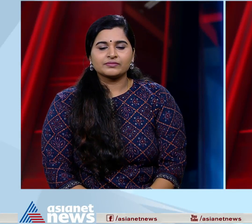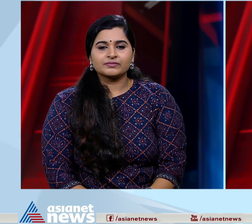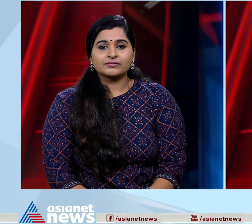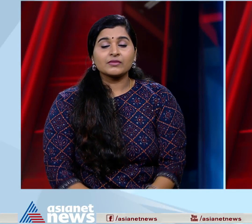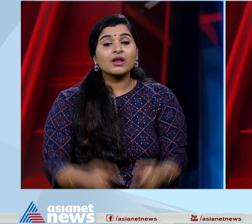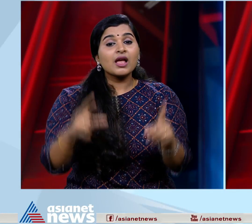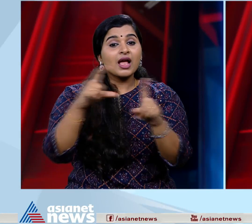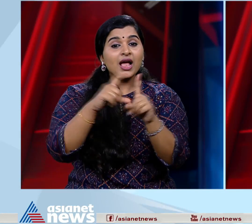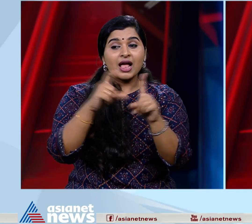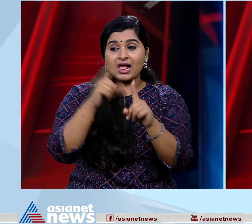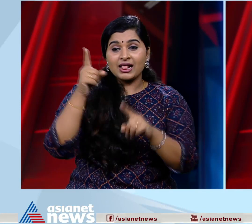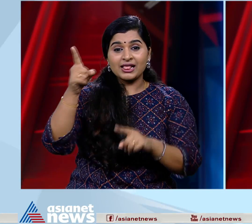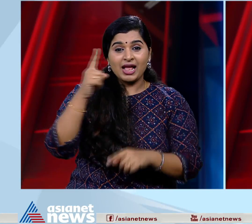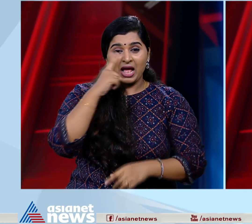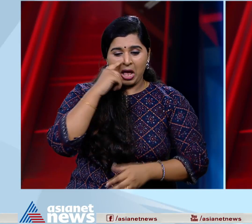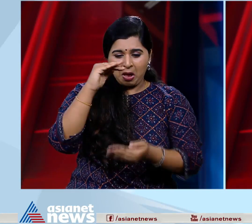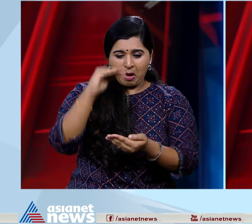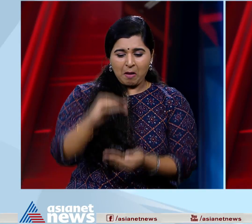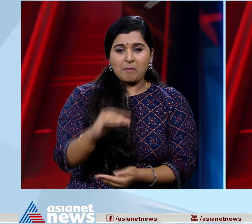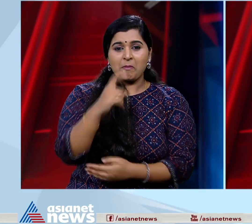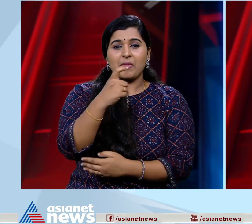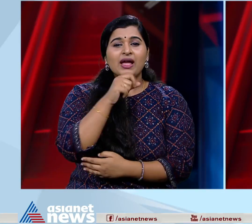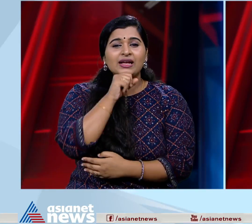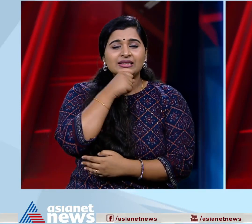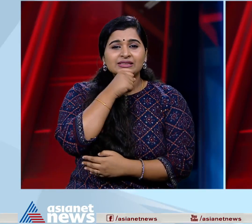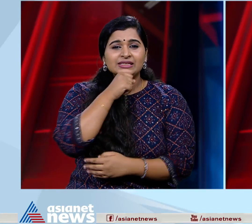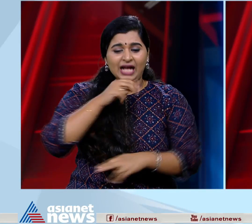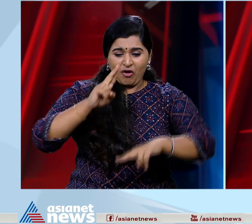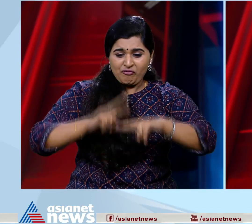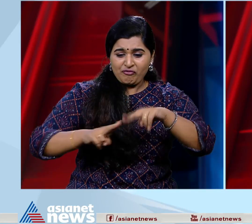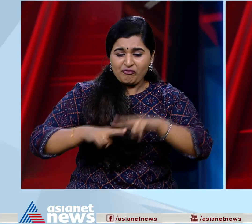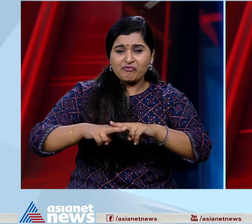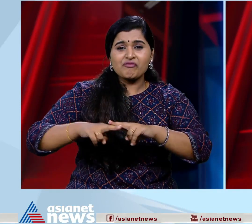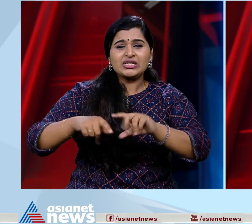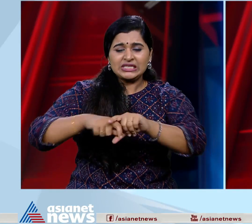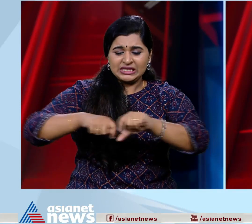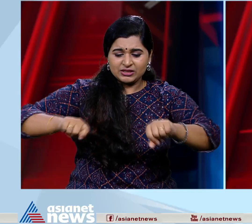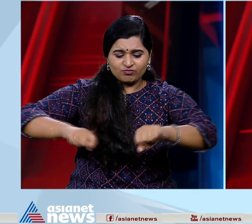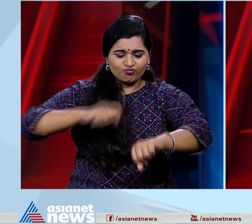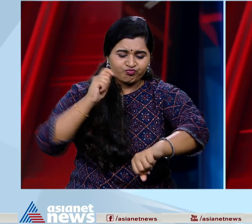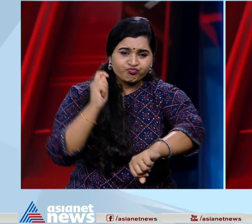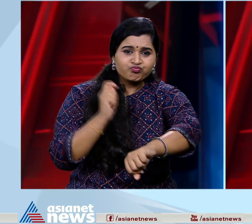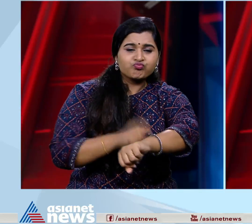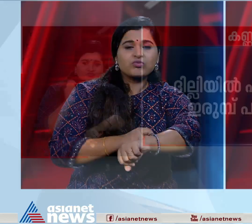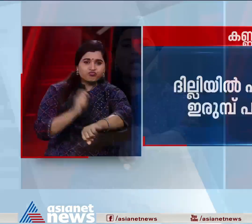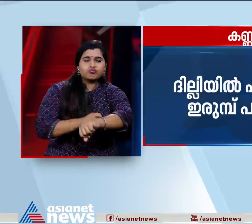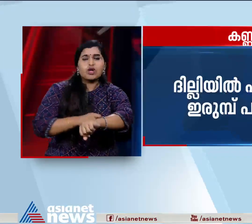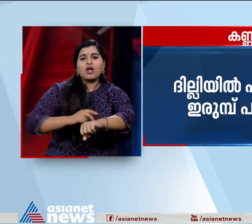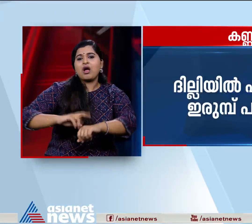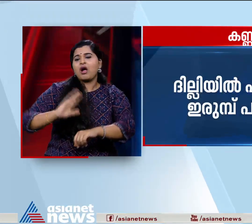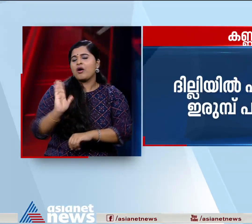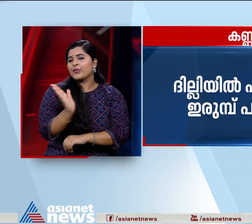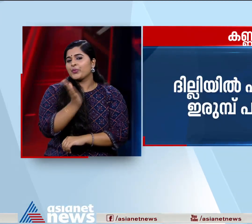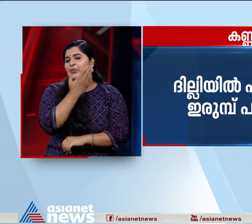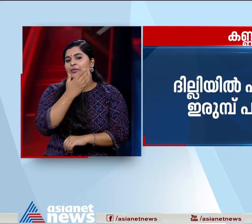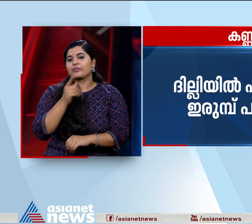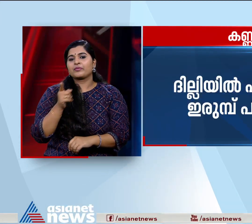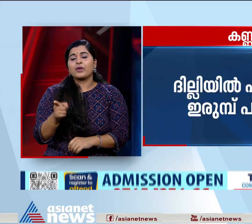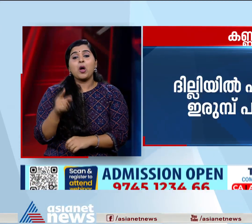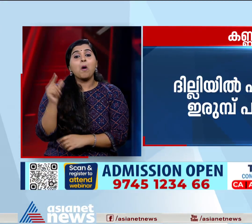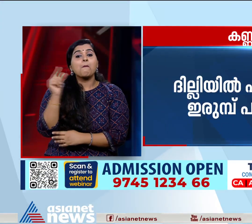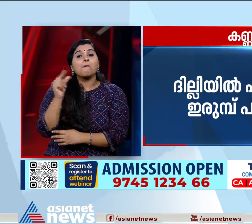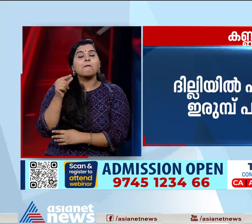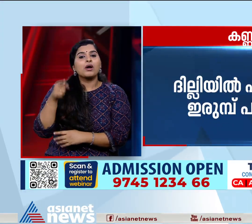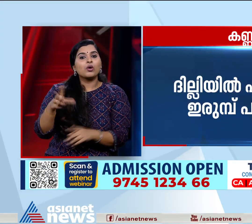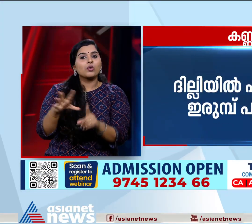ഇലയിൽ ഏഴുവയസ്സുകാരിയുടെ ക്രൂരത. ഇരുമ്പ് പഴുപ്പിച്ച് പൊള്ളിക്കുകയും വടികൊണ്ട് തല്ലുകയും ചെയ്തു. കുട്ടിയുടെ ബന്ധുവും മകനും ചേർന്നാണ് മർദ്ദിച്ചത്. സൗമ്യയുണ്ട് വിവരങ്ങളുമായി.